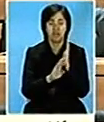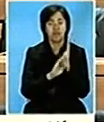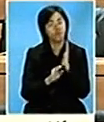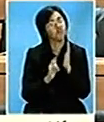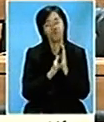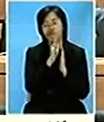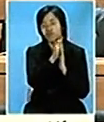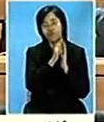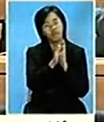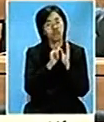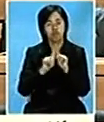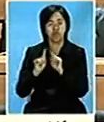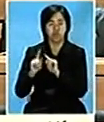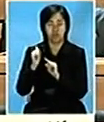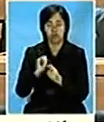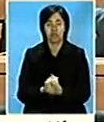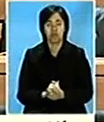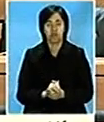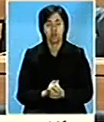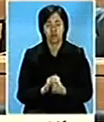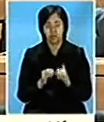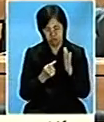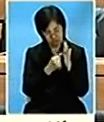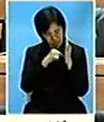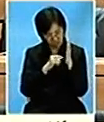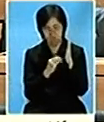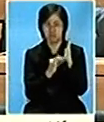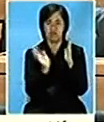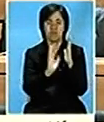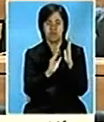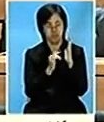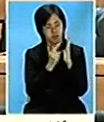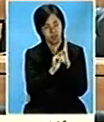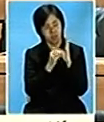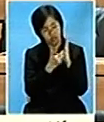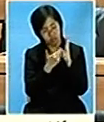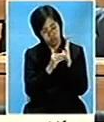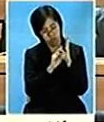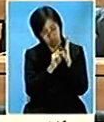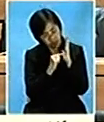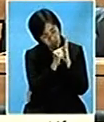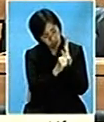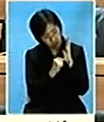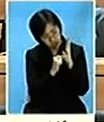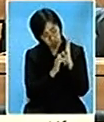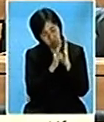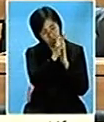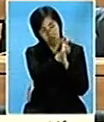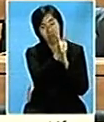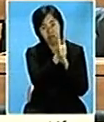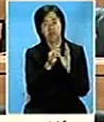กแห่งได้โดยไม่ต้องผ่านสุวรรณภูมิท่านครับทุกวันนี้ตอนน้ำท่ว